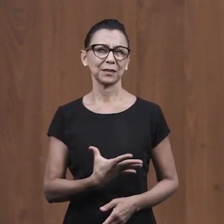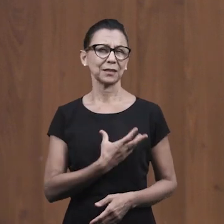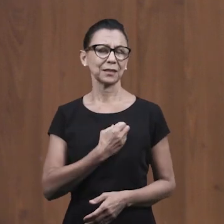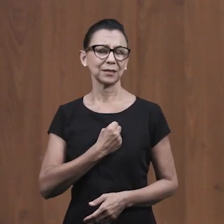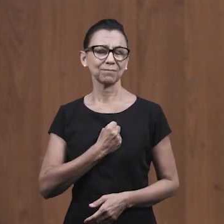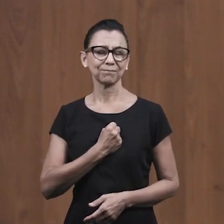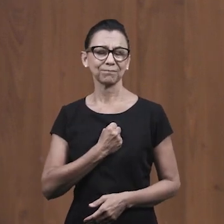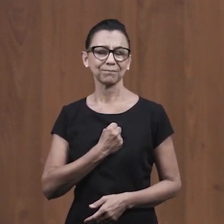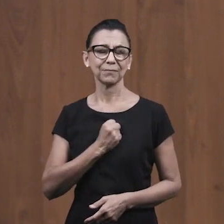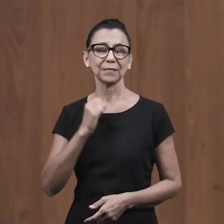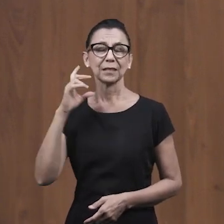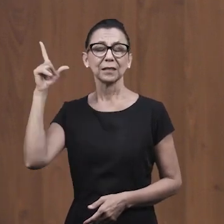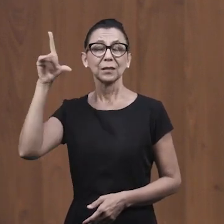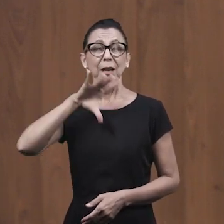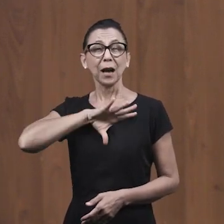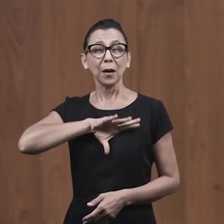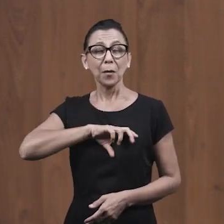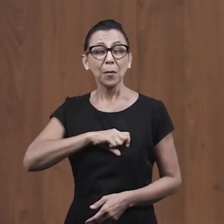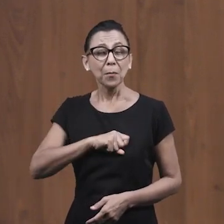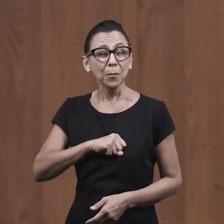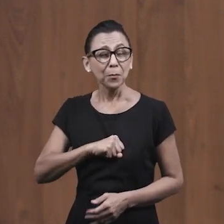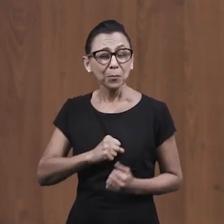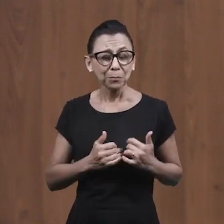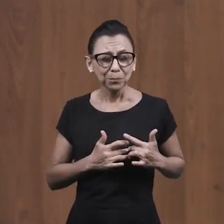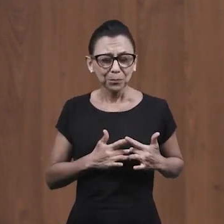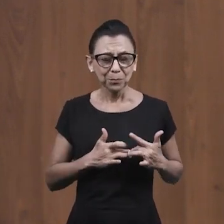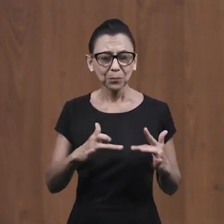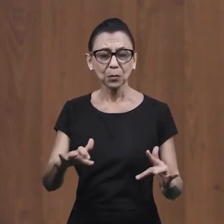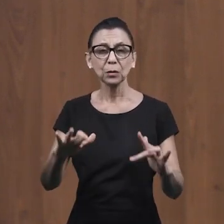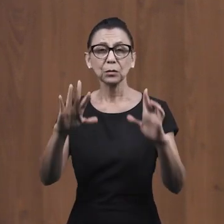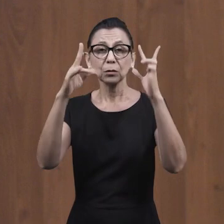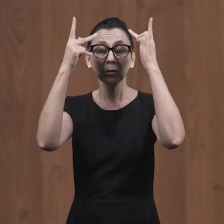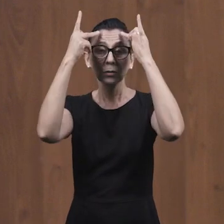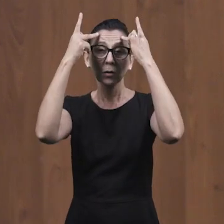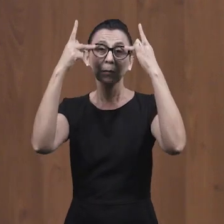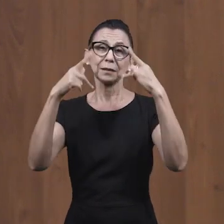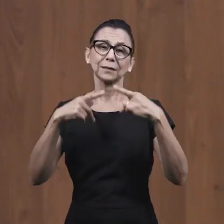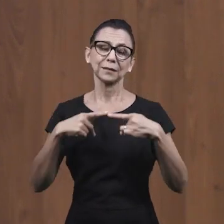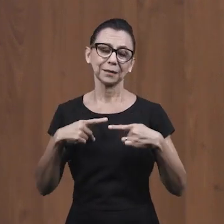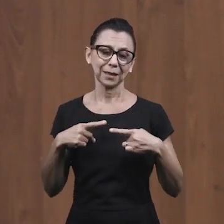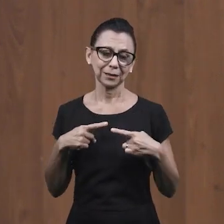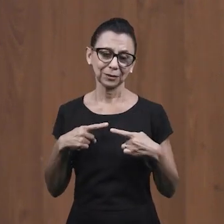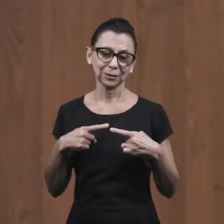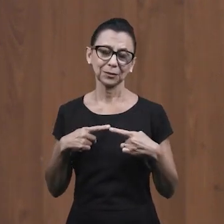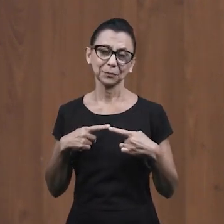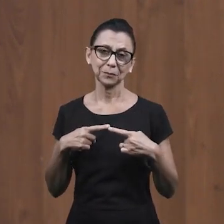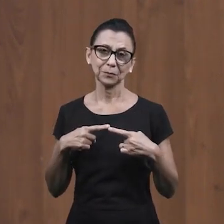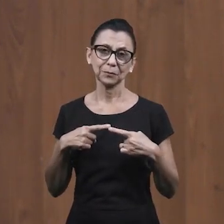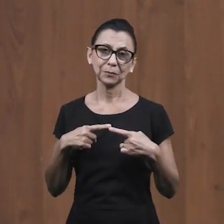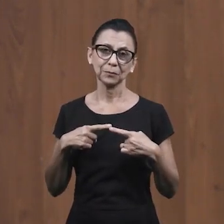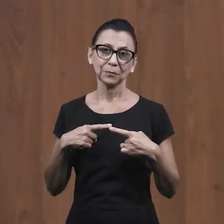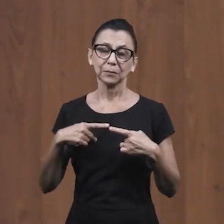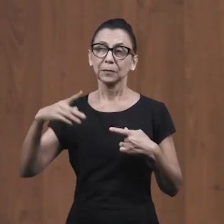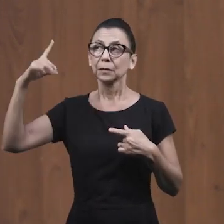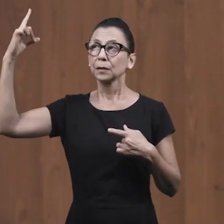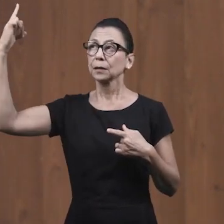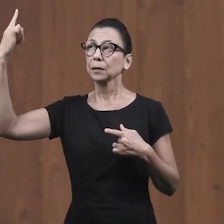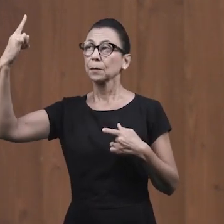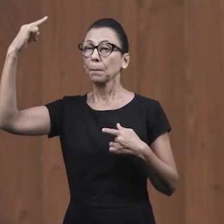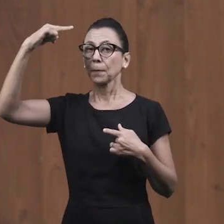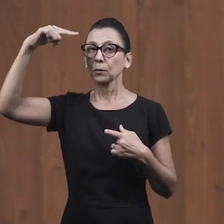qu'il a donné son Fils unique afin que tous ceux qui croient en lui ne périssent point, mais qu'il ait la vie